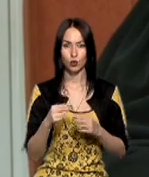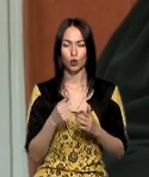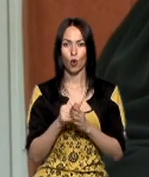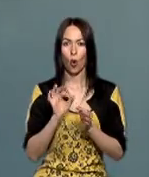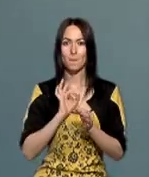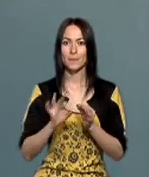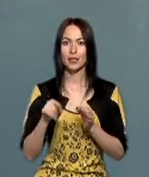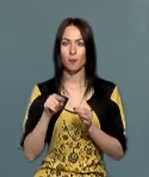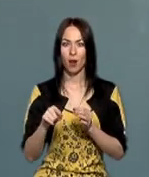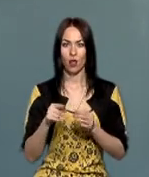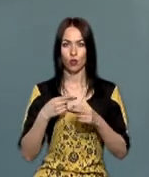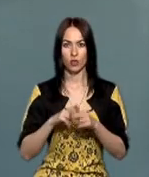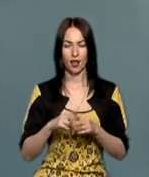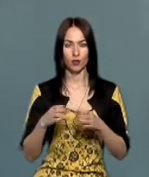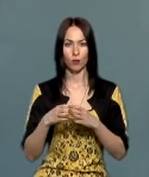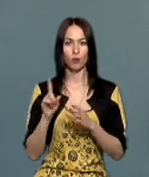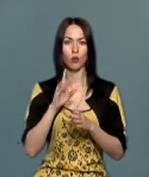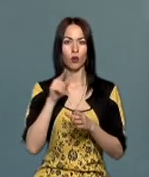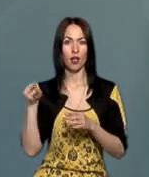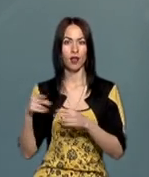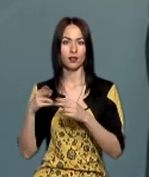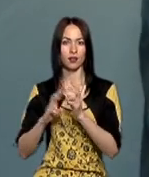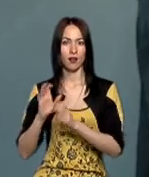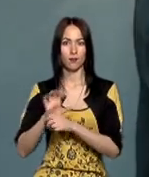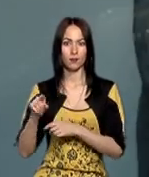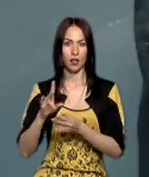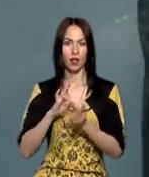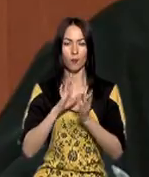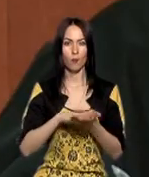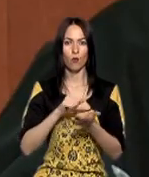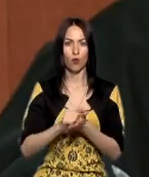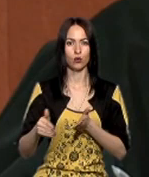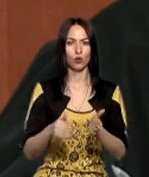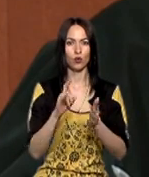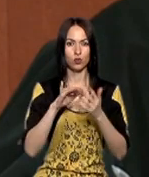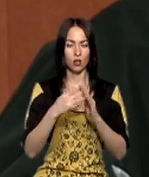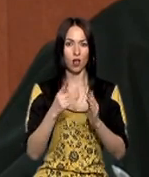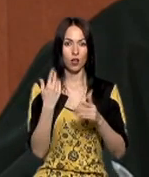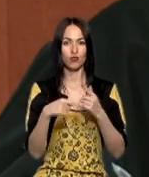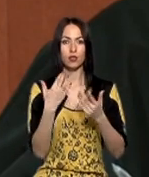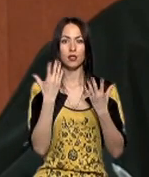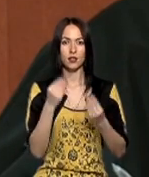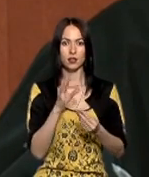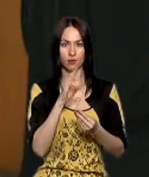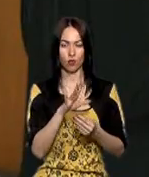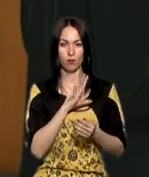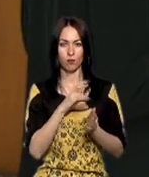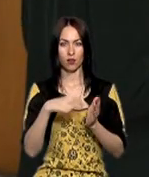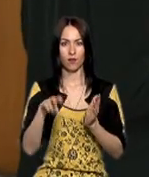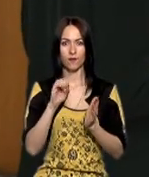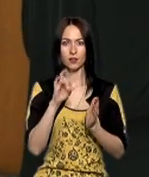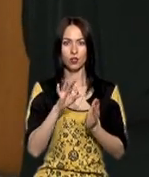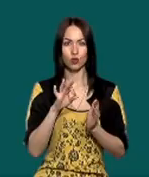яка, за словами Олексаняна, руйнує дорогу у Зауді. За кілька днів чоловік вийшов з СІЗО під заставу, зараз він